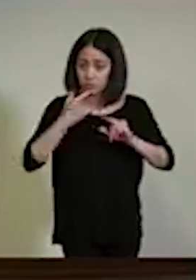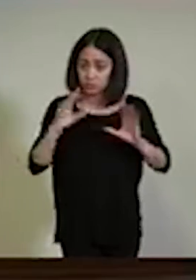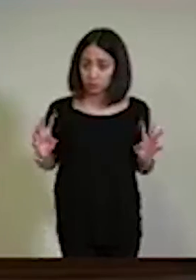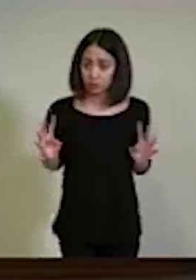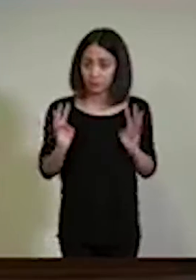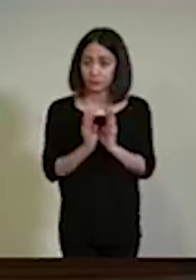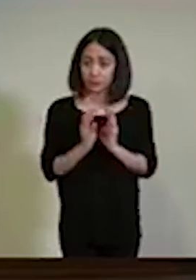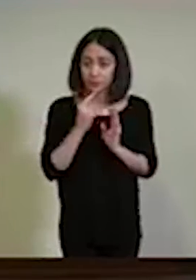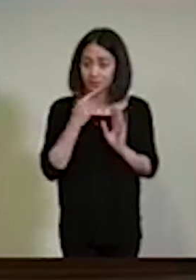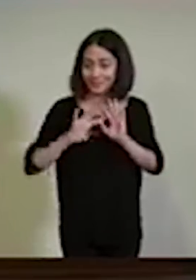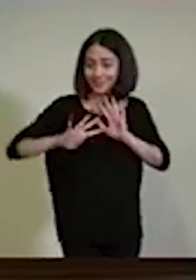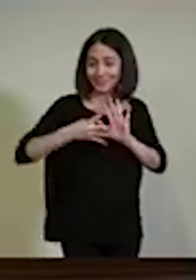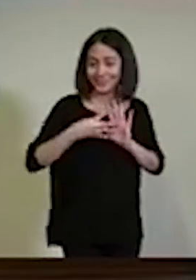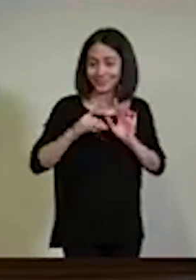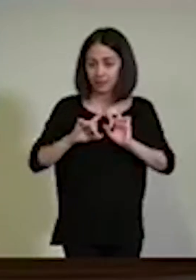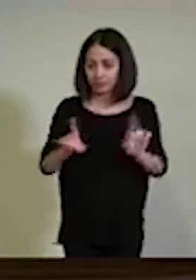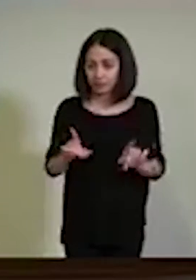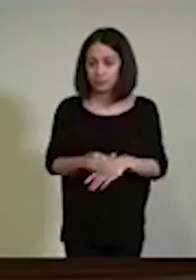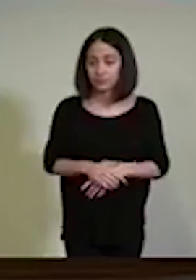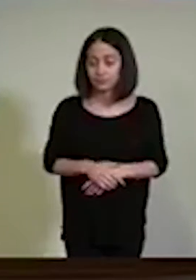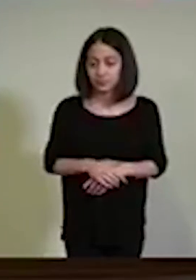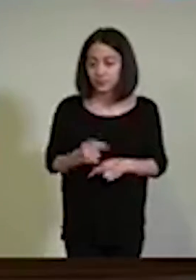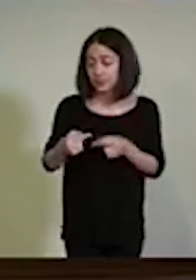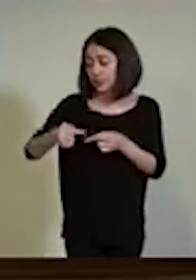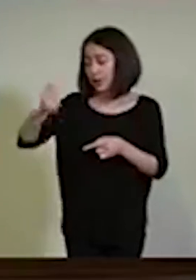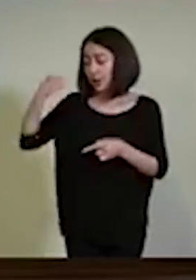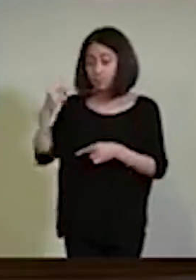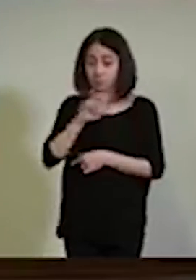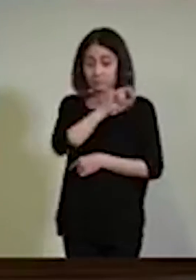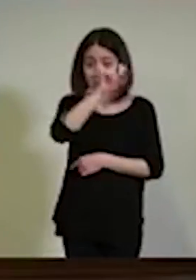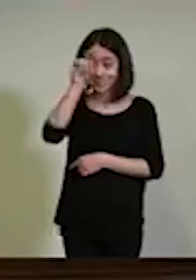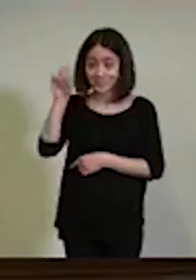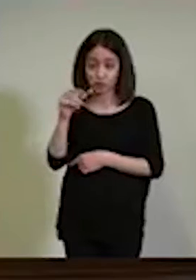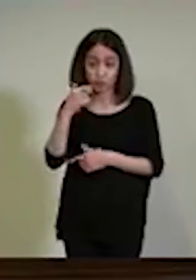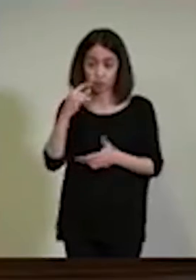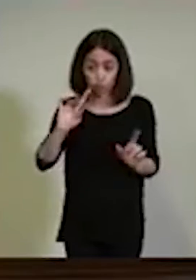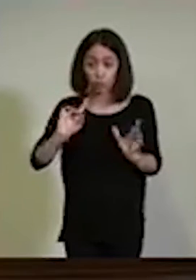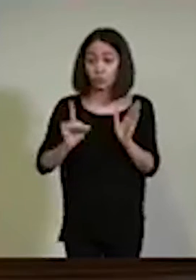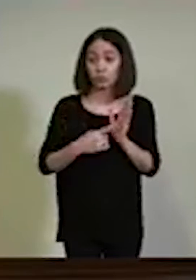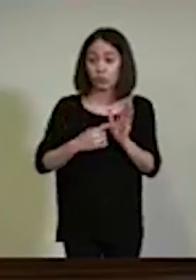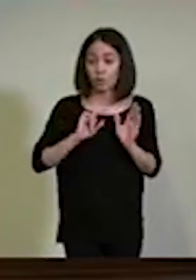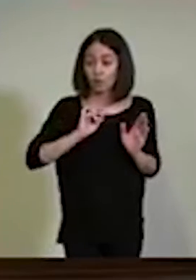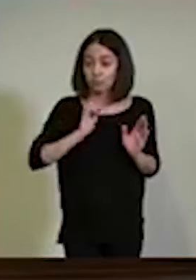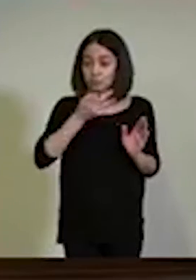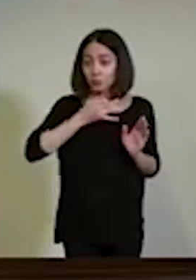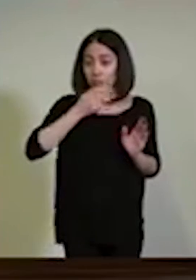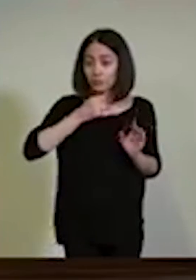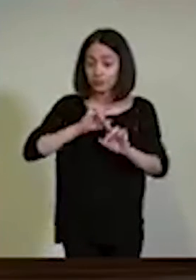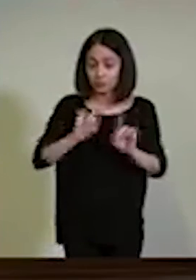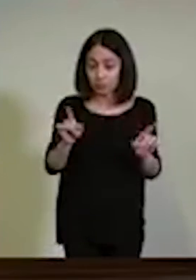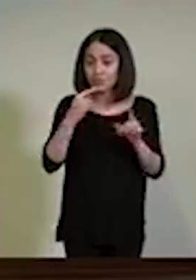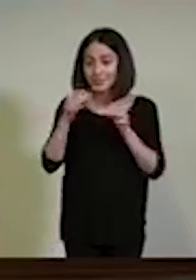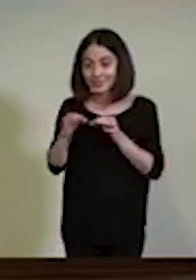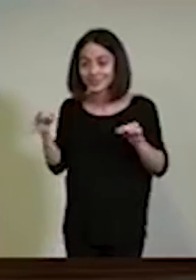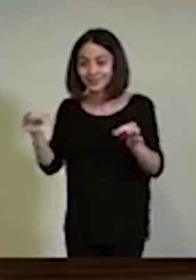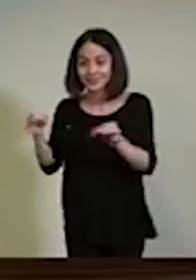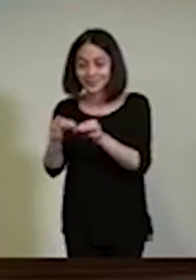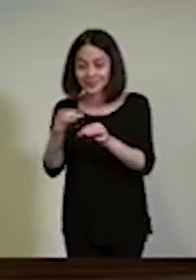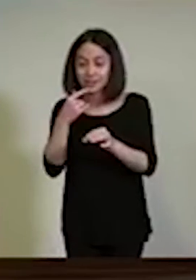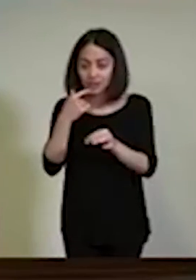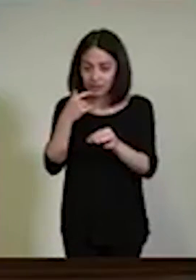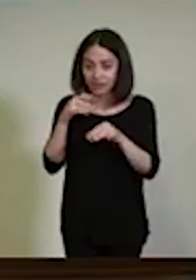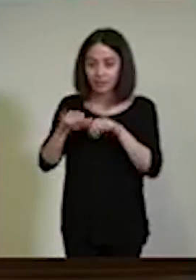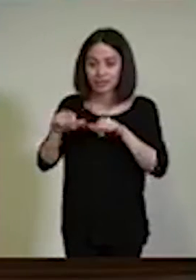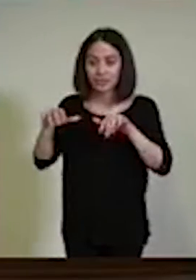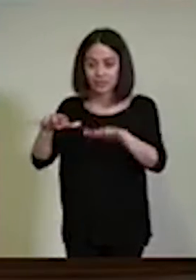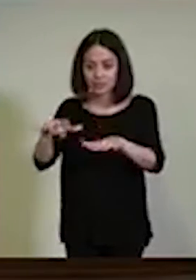le fait de ne pas déjà avoir bénéficié d'un séjour, être situé en réseau d'éducation prioritaire, l'équilibre géographique